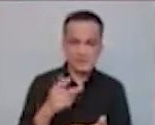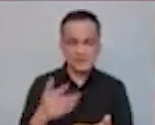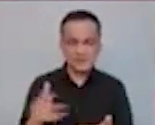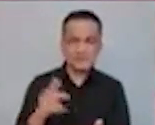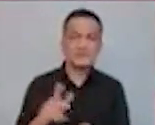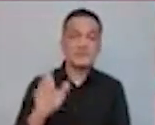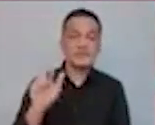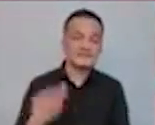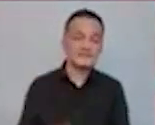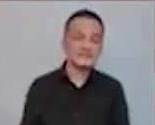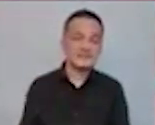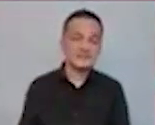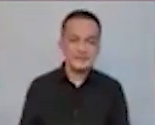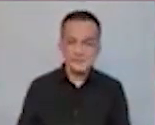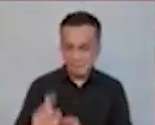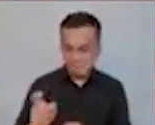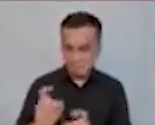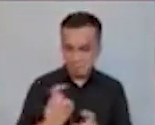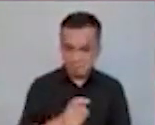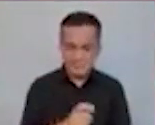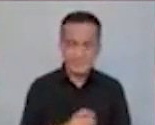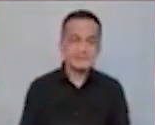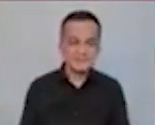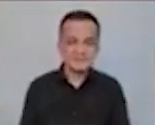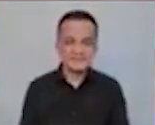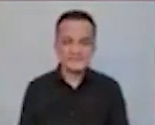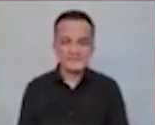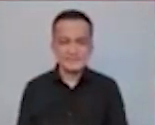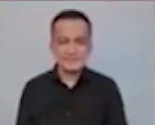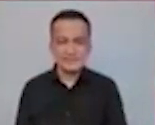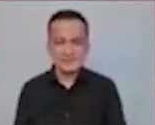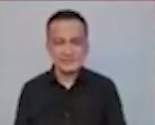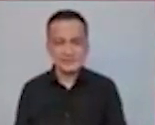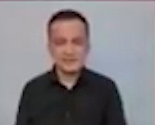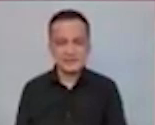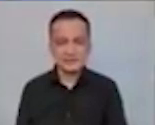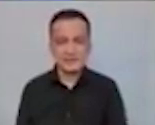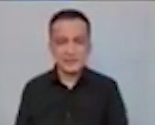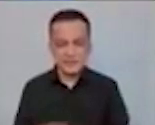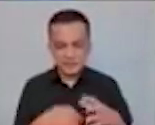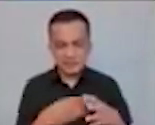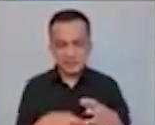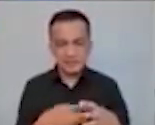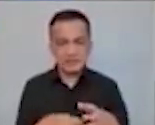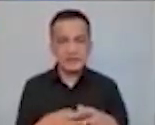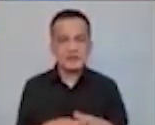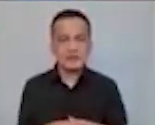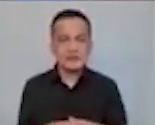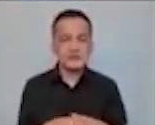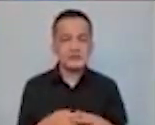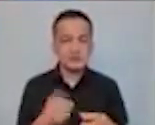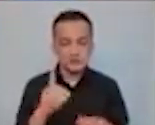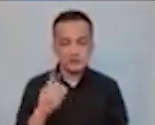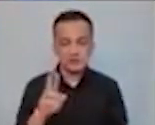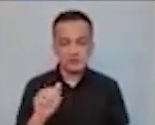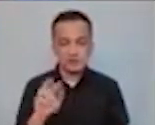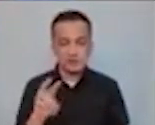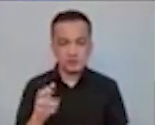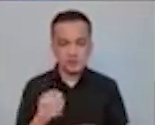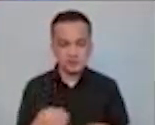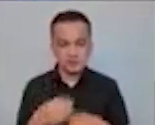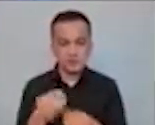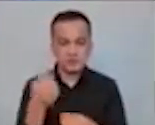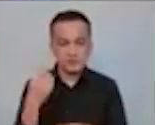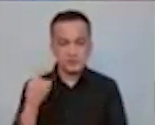ding papremyo na abangan, no? At ito ay yung mga yung raffle na raffle draw na inihandog para sa ating